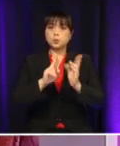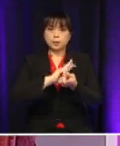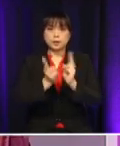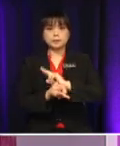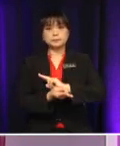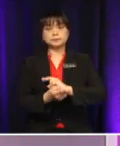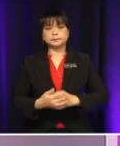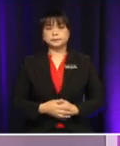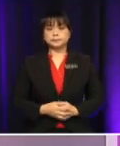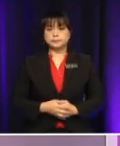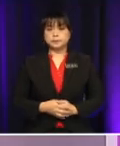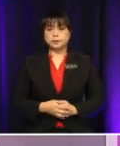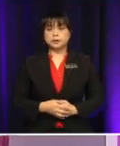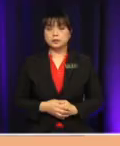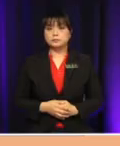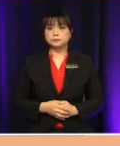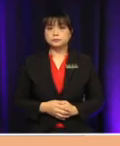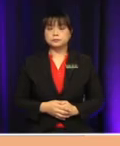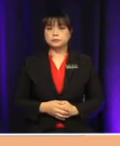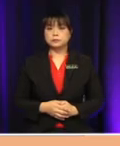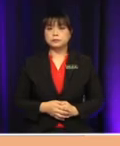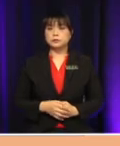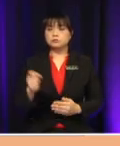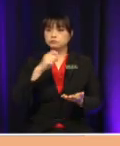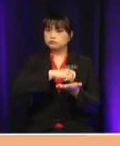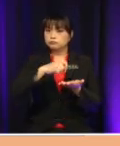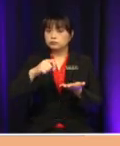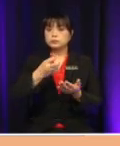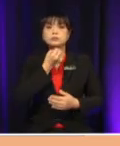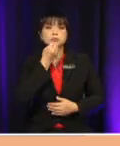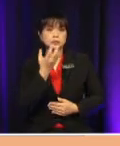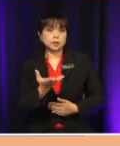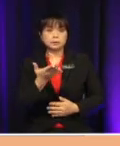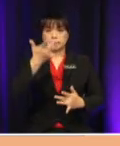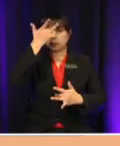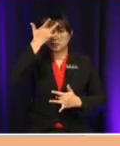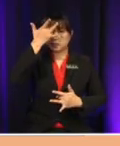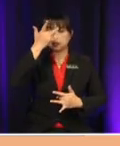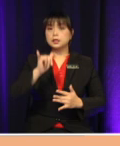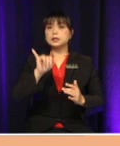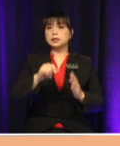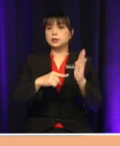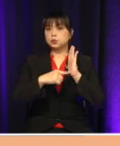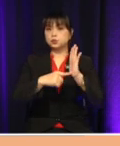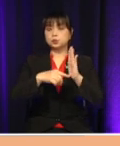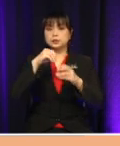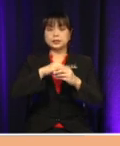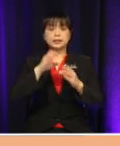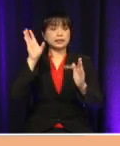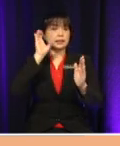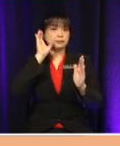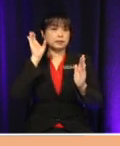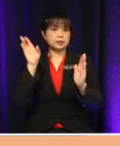tekan penyakit yang ditunjukkan di dalam raja Oke nampak macam kita bagi gambar raja saja